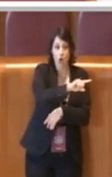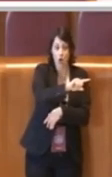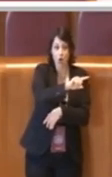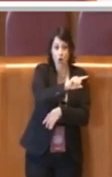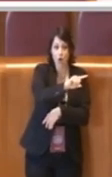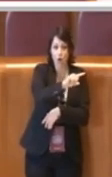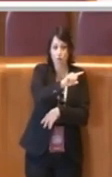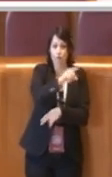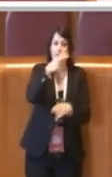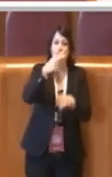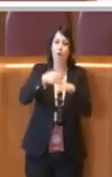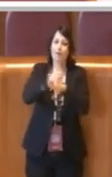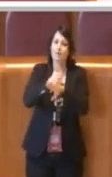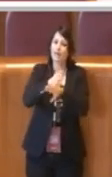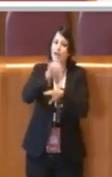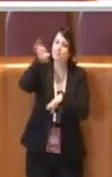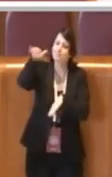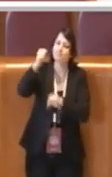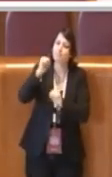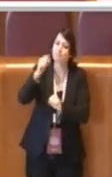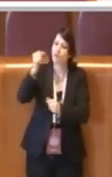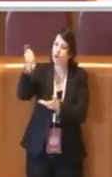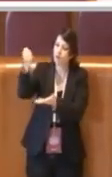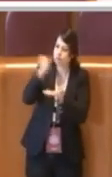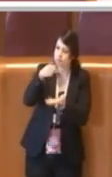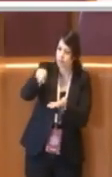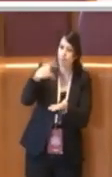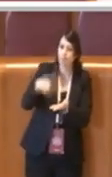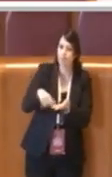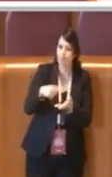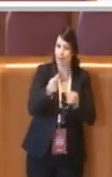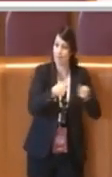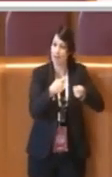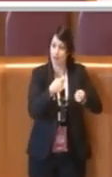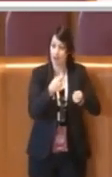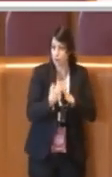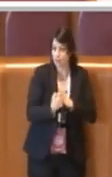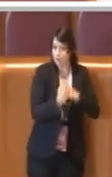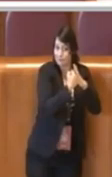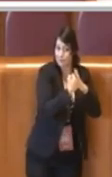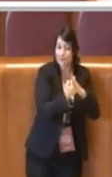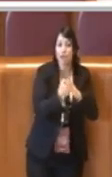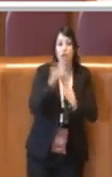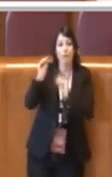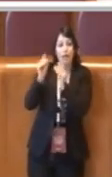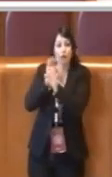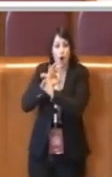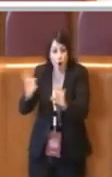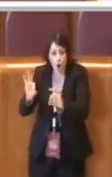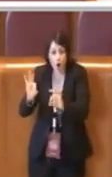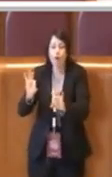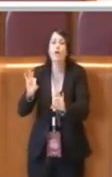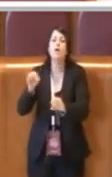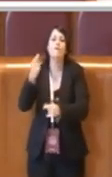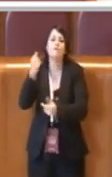capitale per risanare il mercato potevano rimanere nelle casse delle ags questa cosa è quantomeno